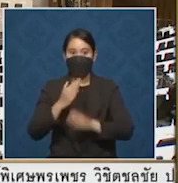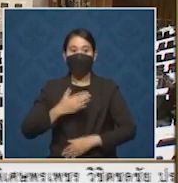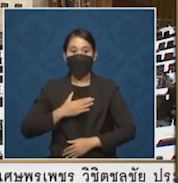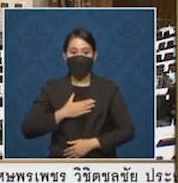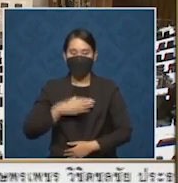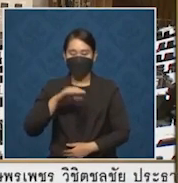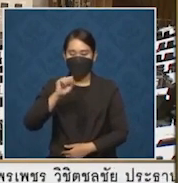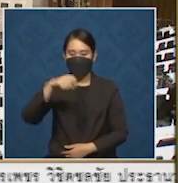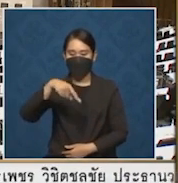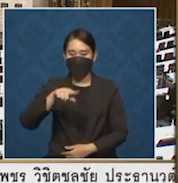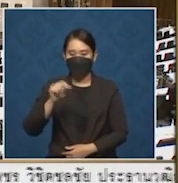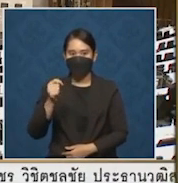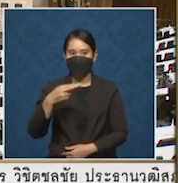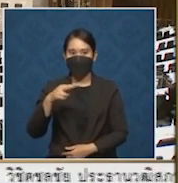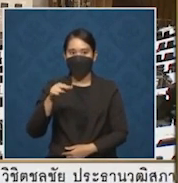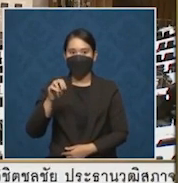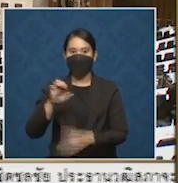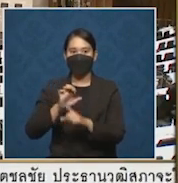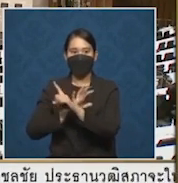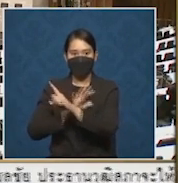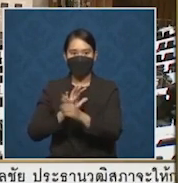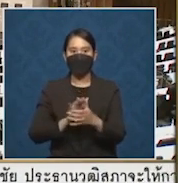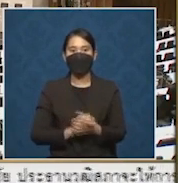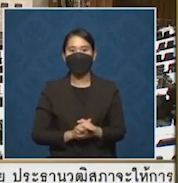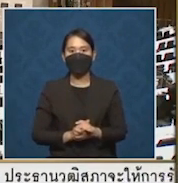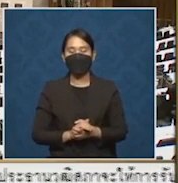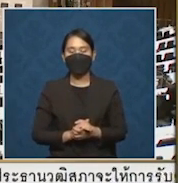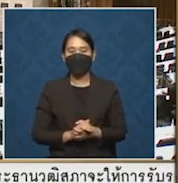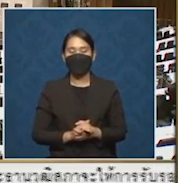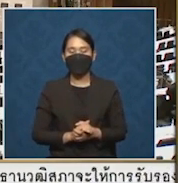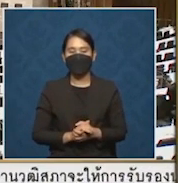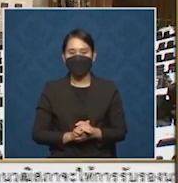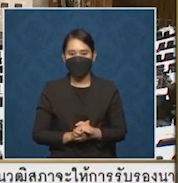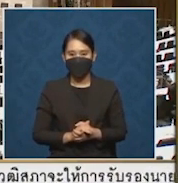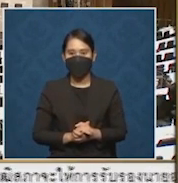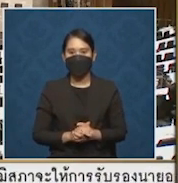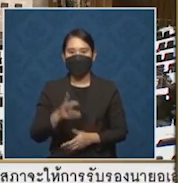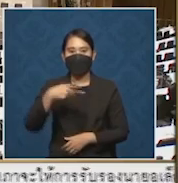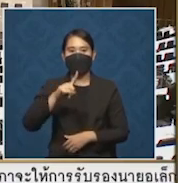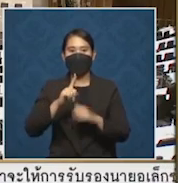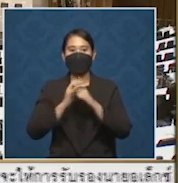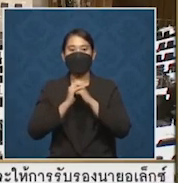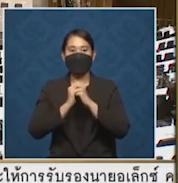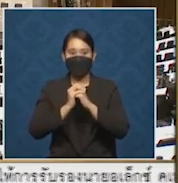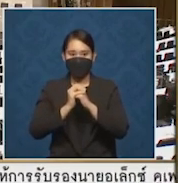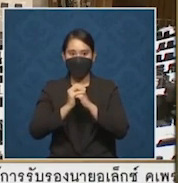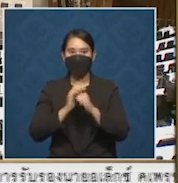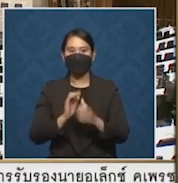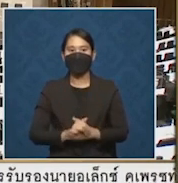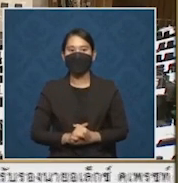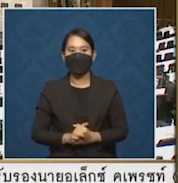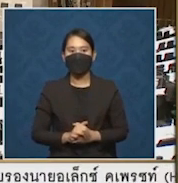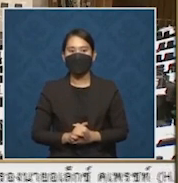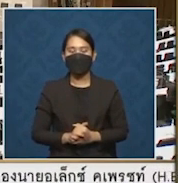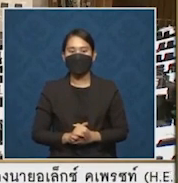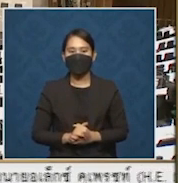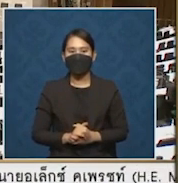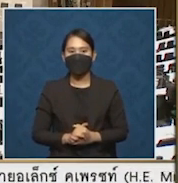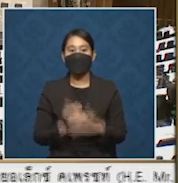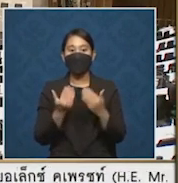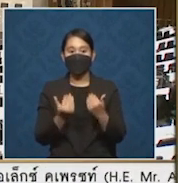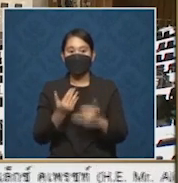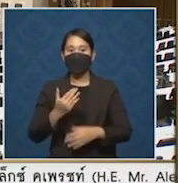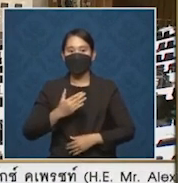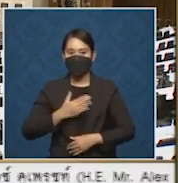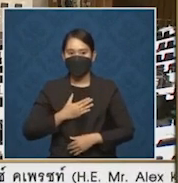ปตั้งคำถามว่ารัฐบาลตอนนี้เนี่ยพลเอกประยุทธ์กับพลประวิตรเนี่ยเคลียร์กันจบหรือยังหรือว่าถ้าเกิดวันไหนเนี่ยพลเอกประวิตรงอนเมื่อไห